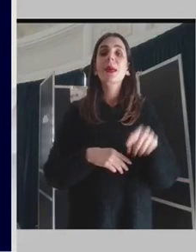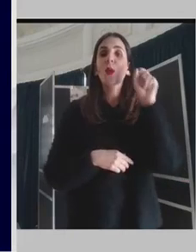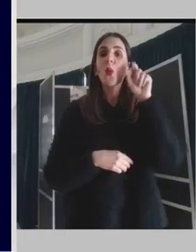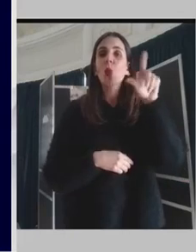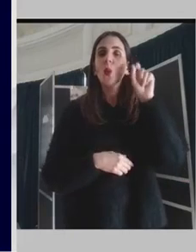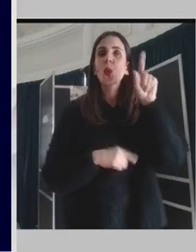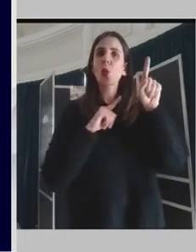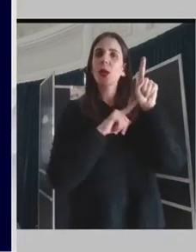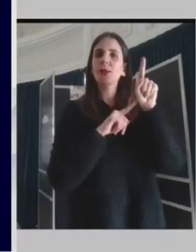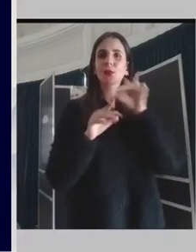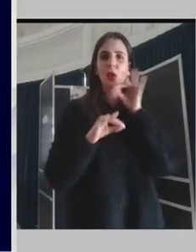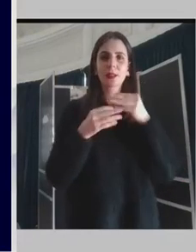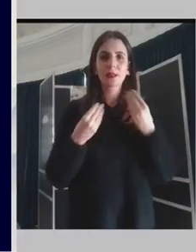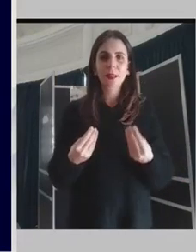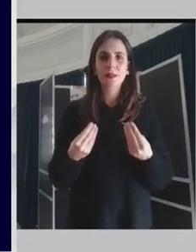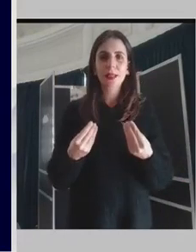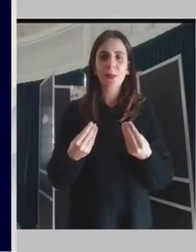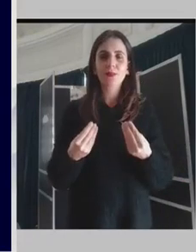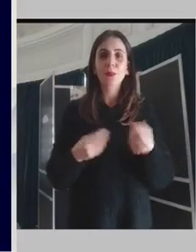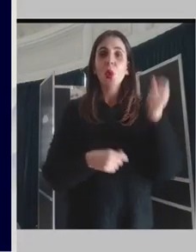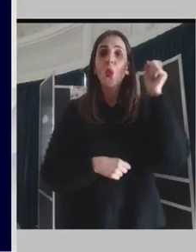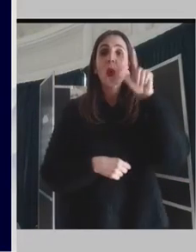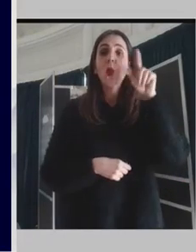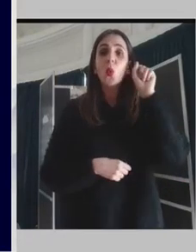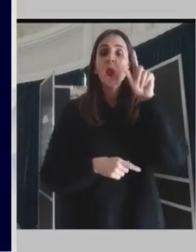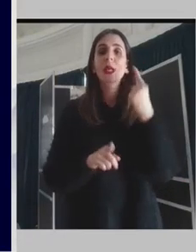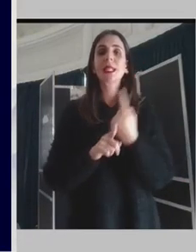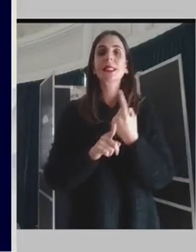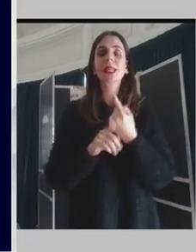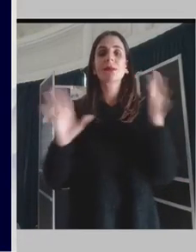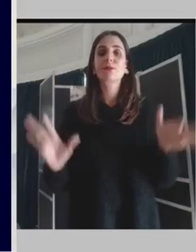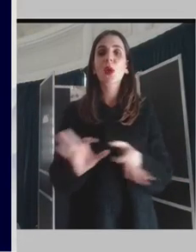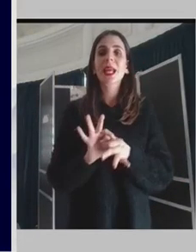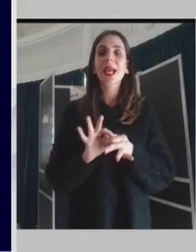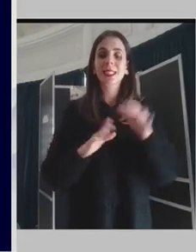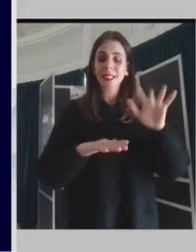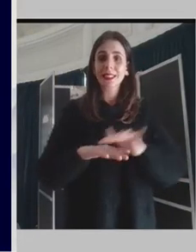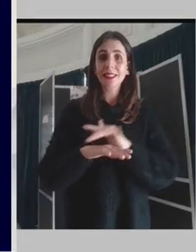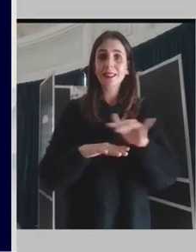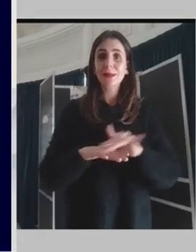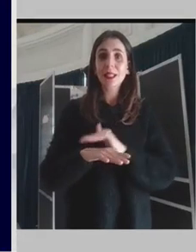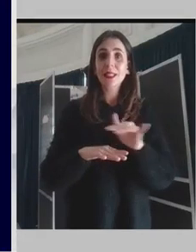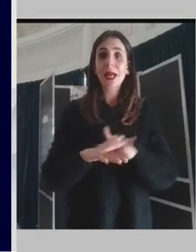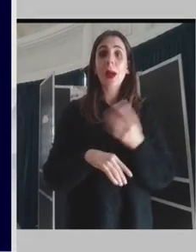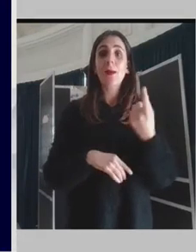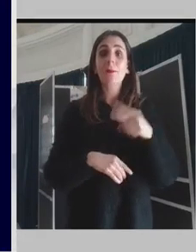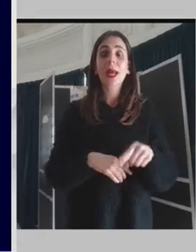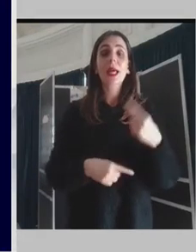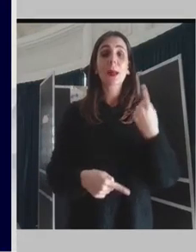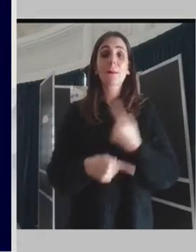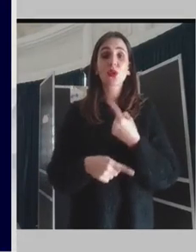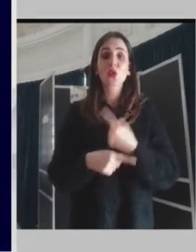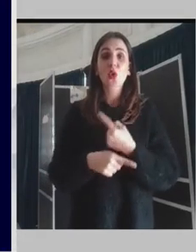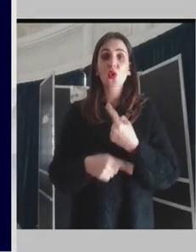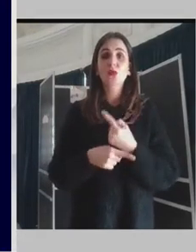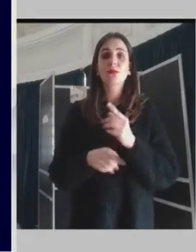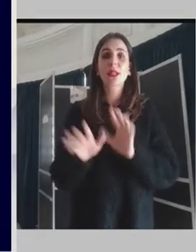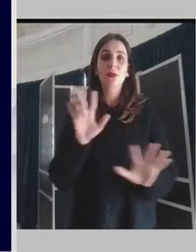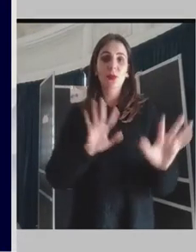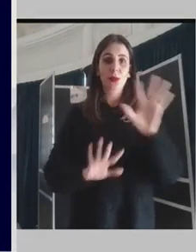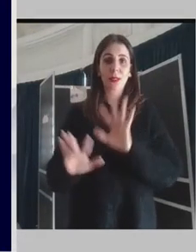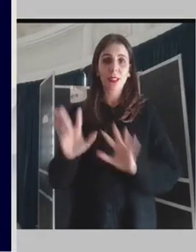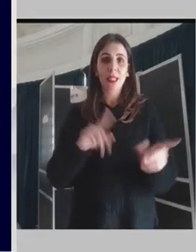proprio come, come risposta, come sensibilità rispetto alle, alle necessità appunto in, informative